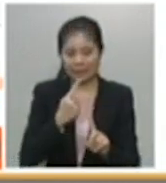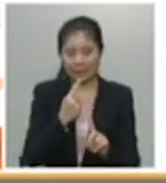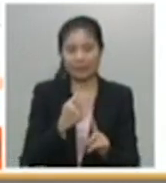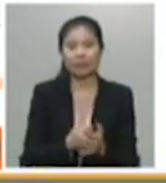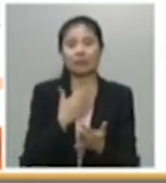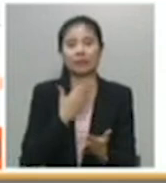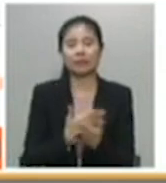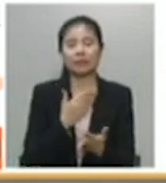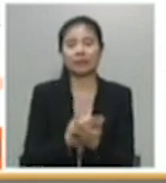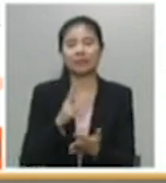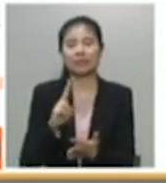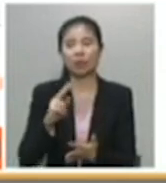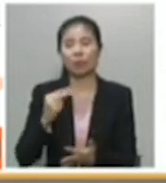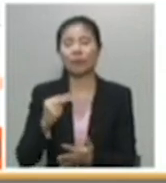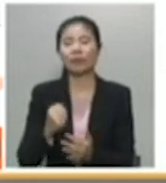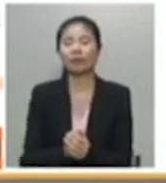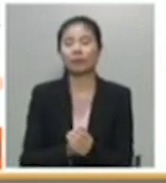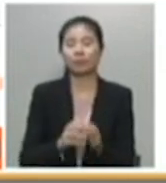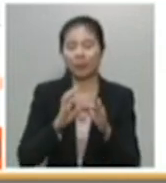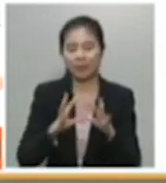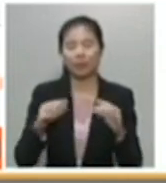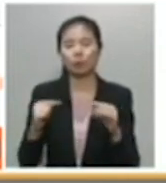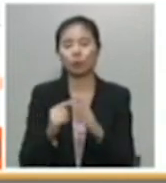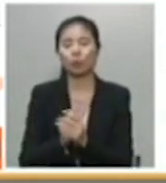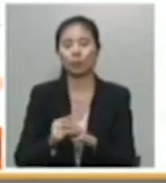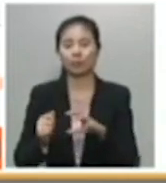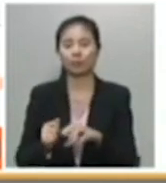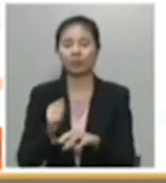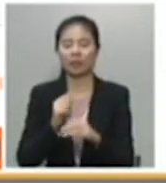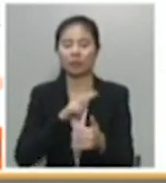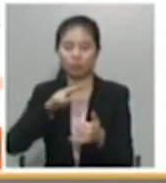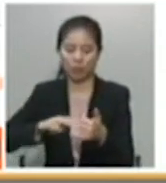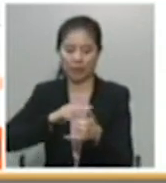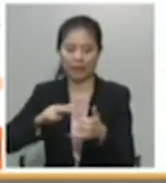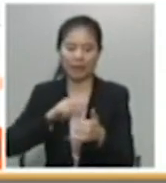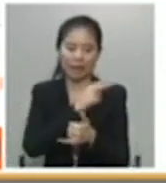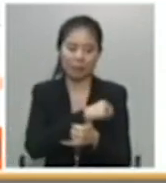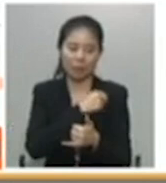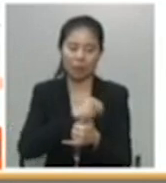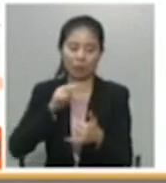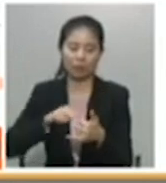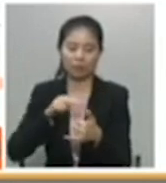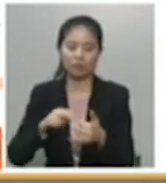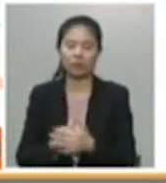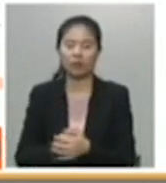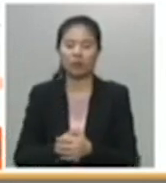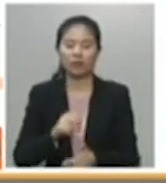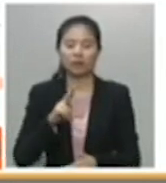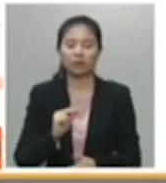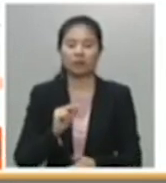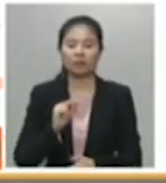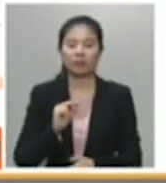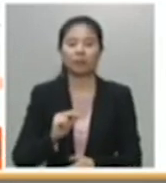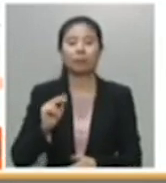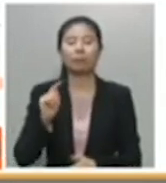อันนี้ผมไม่นับรวมเรื่องของค่ารักษาพยาบาลอีกต่างหากนะครับในส่วนอีก 30% เนี่ยก็คือดูแลผู้สูงอายุค